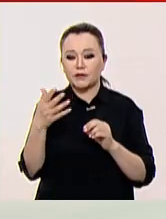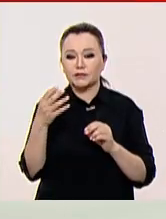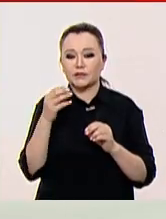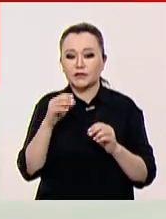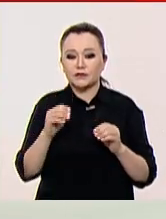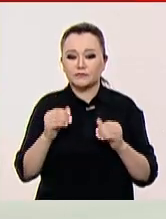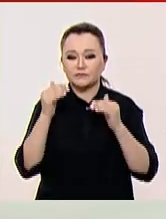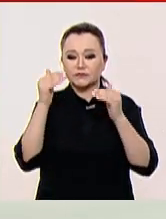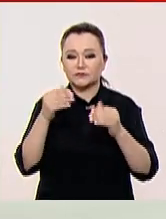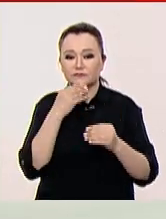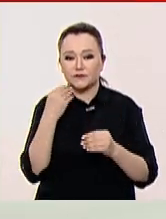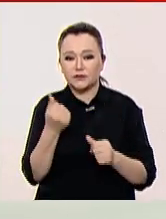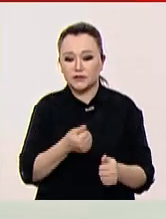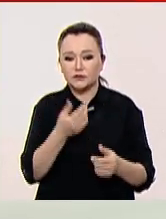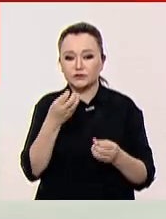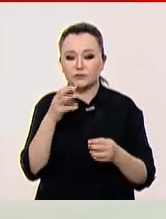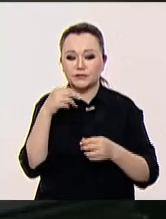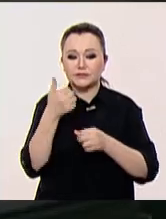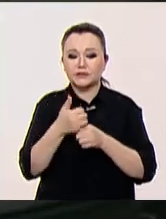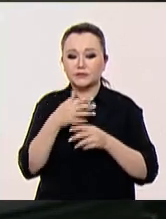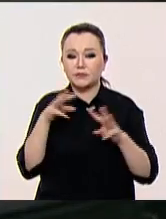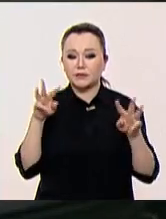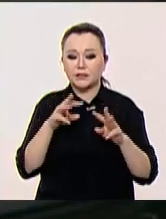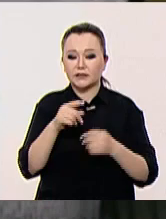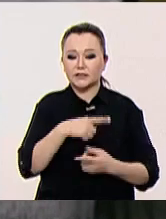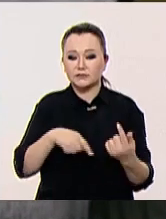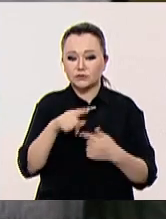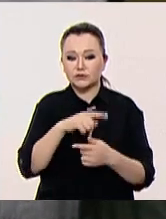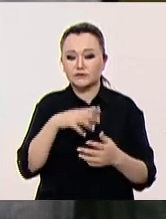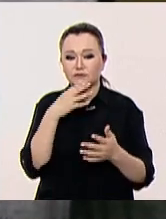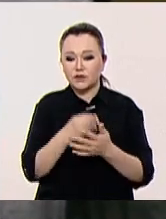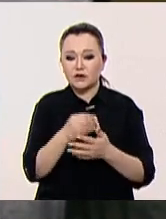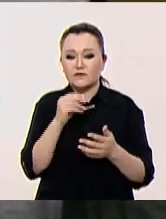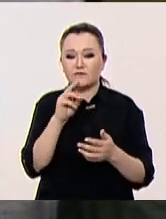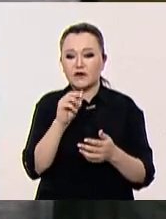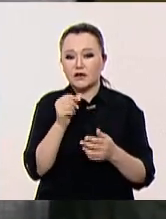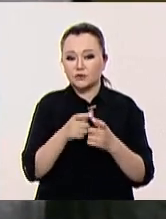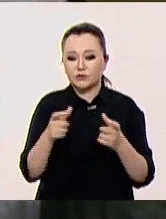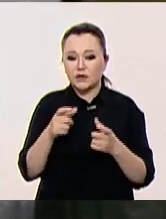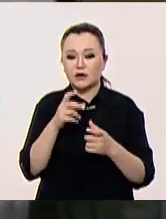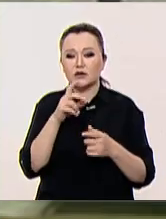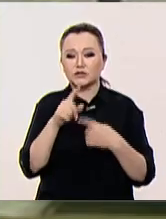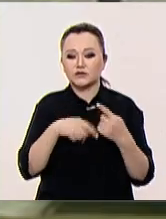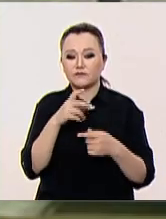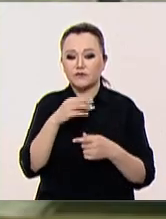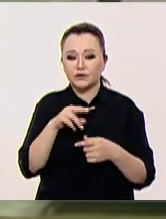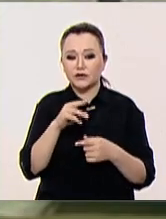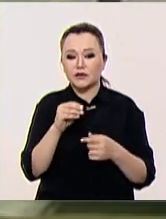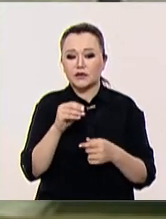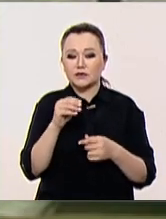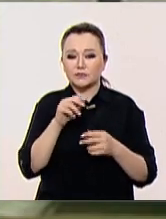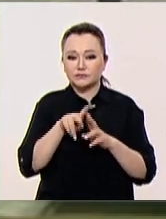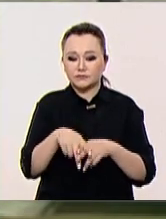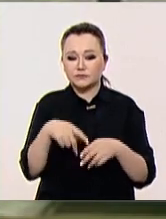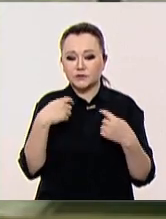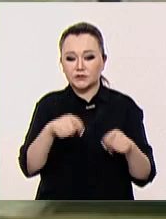көтеру әсер етті. Одан бөлек президенттің мемлекеттік кәсіпорындарға валюталық түсімдерін Қазақстан қор биржасы арқылы мәжбүрлі түрде